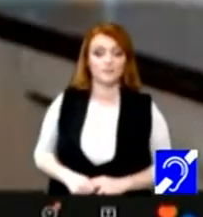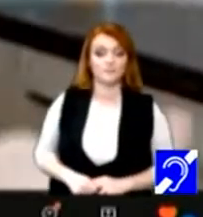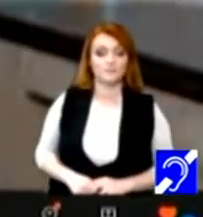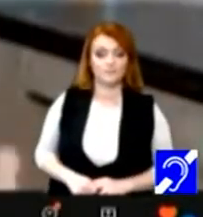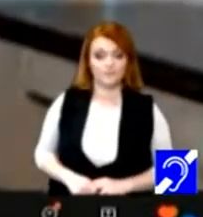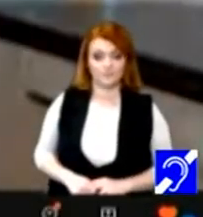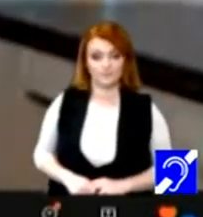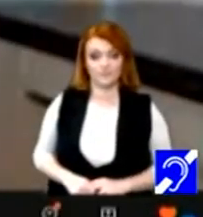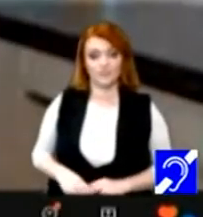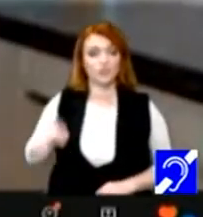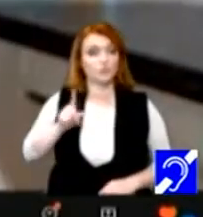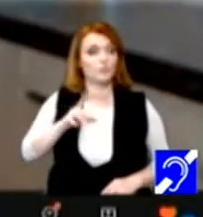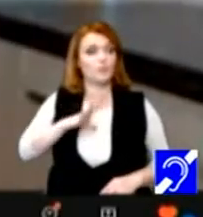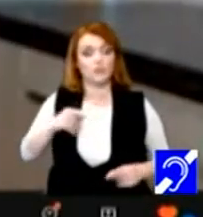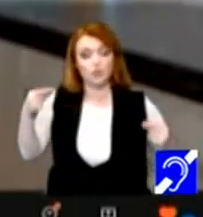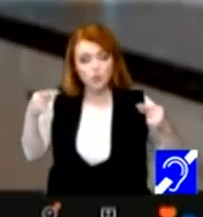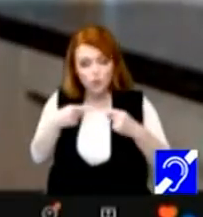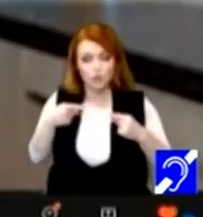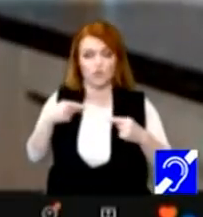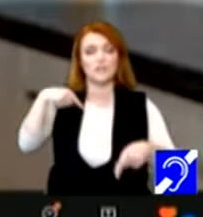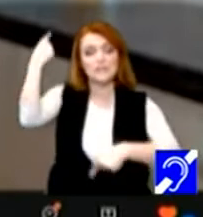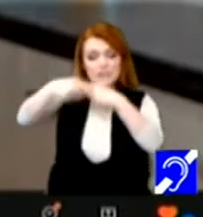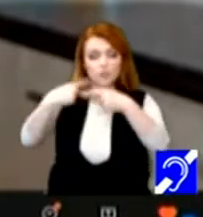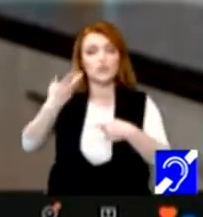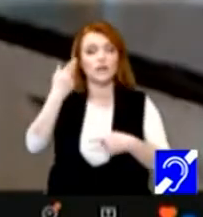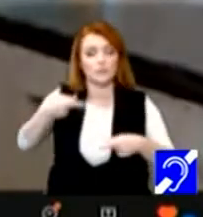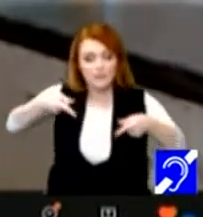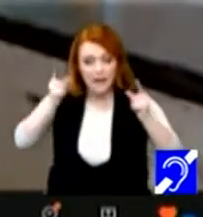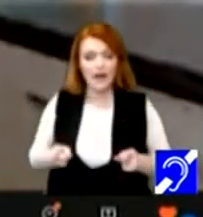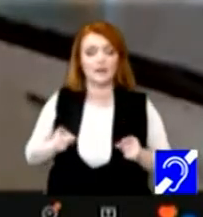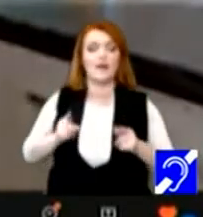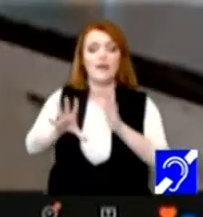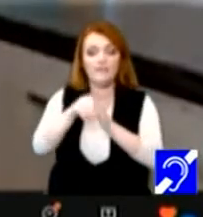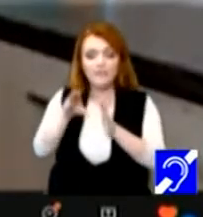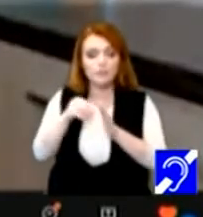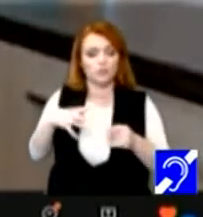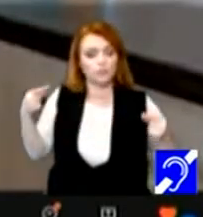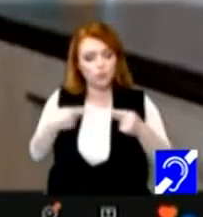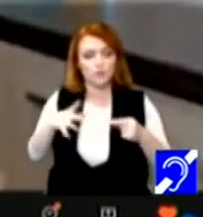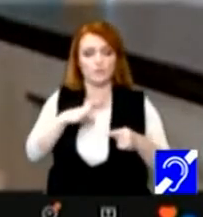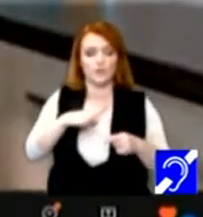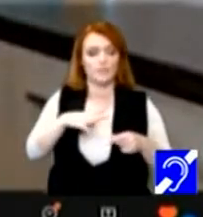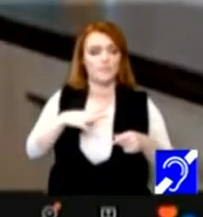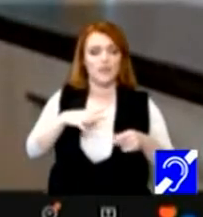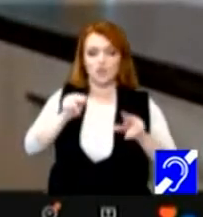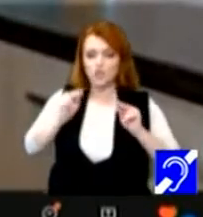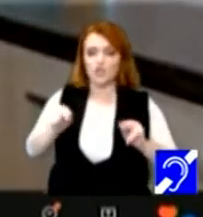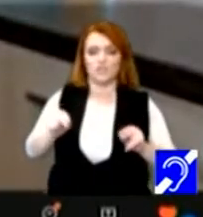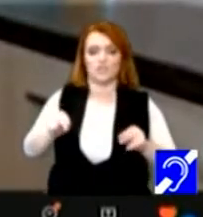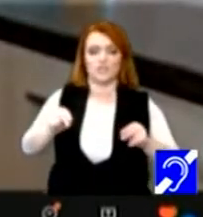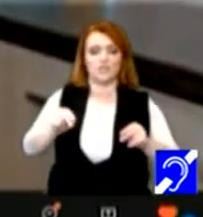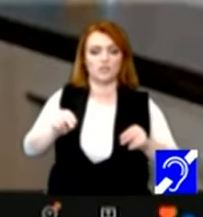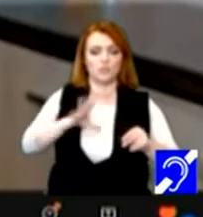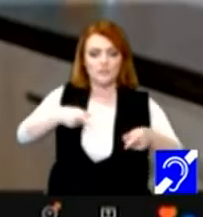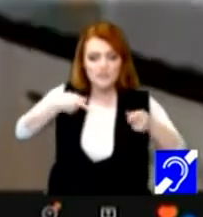avea șanse mai mari ca toate aceste disfuncționalități să fie soluționate mai eficient, pentru ca ulterior